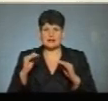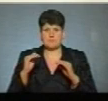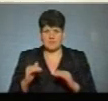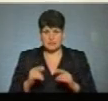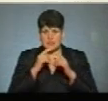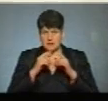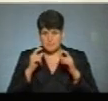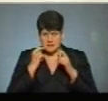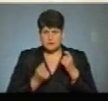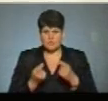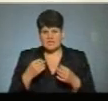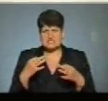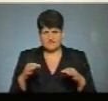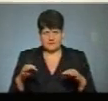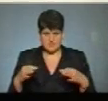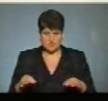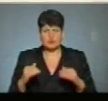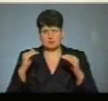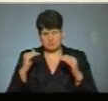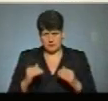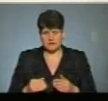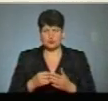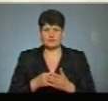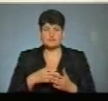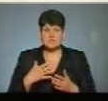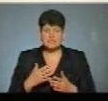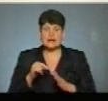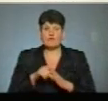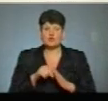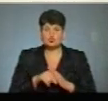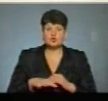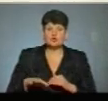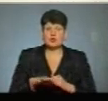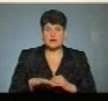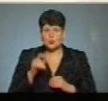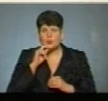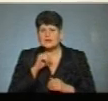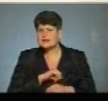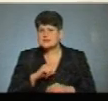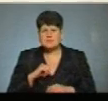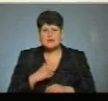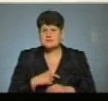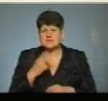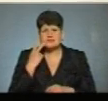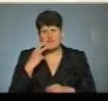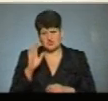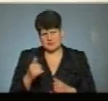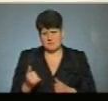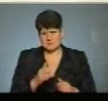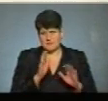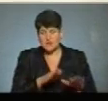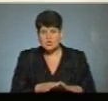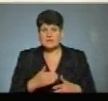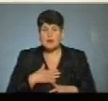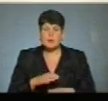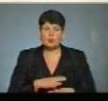вже в ціні падає. Маски теж появляються в вільному продажі і теж вже падуть в ціні, тому що для внутрішнього ринку Україна сама себе завжди